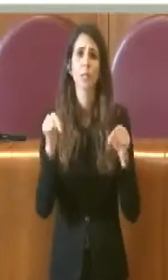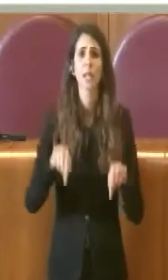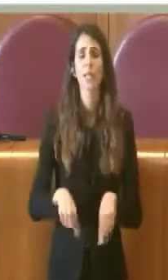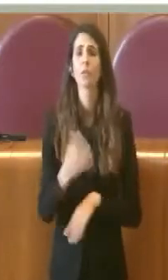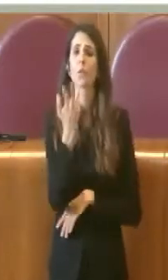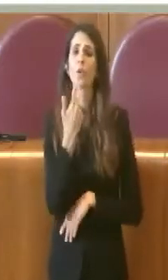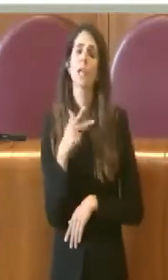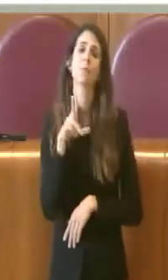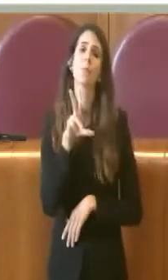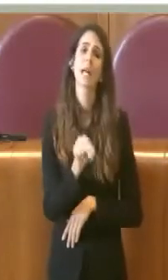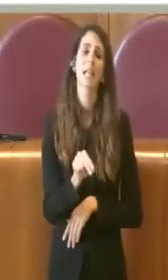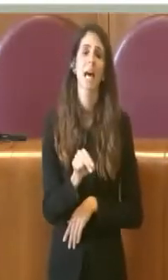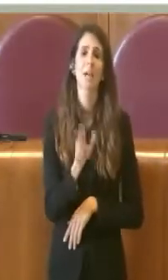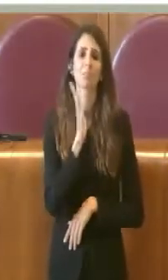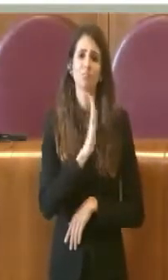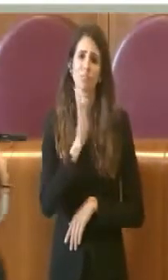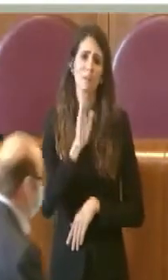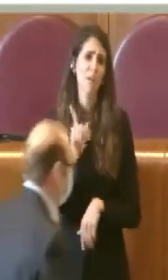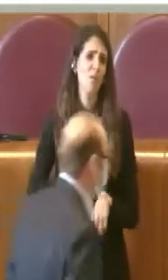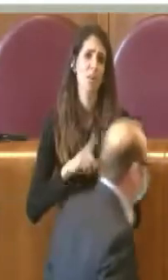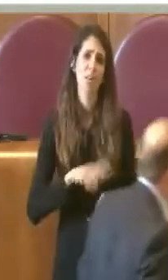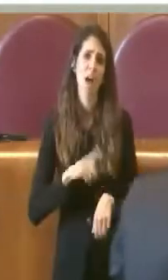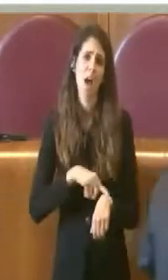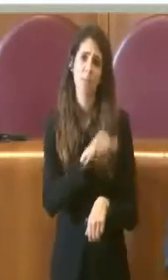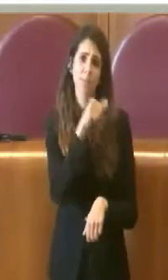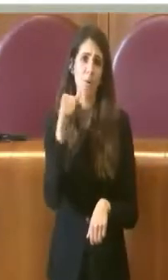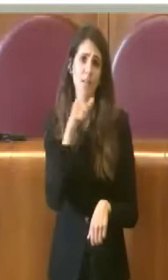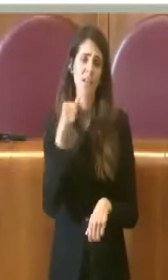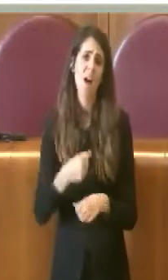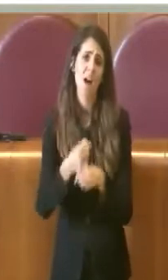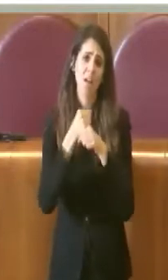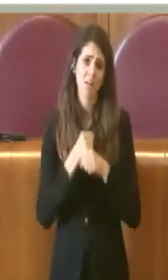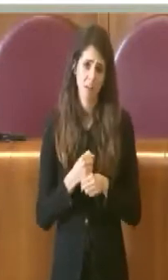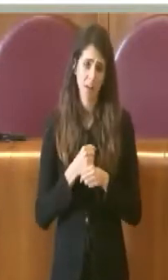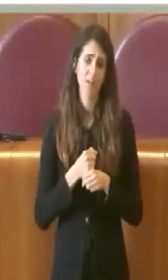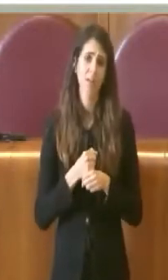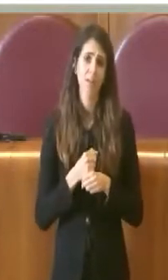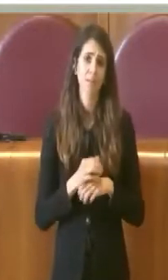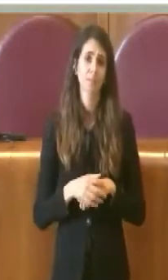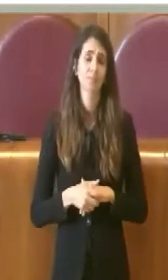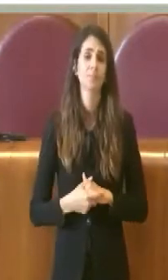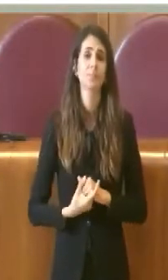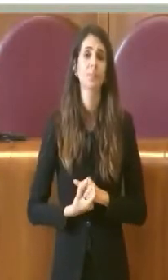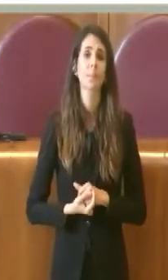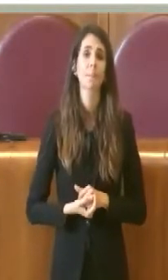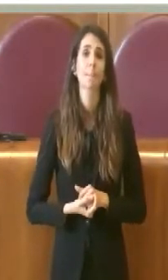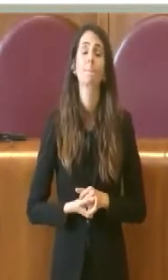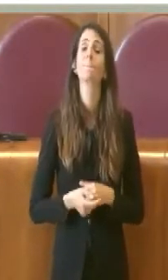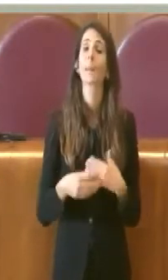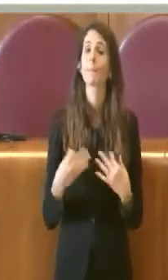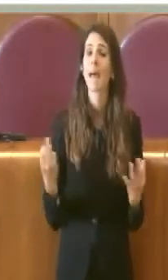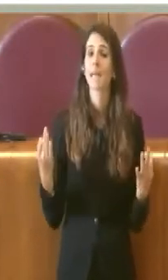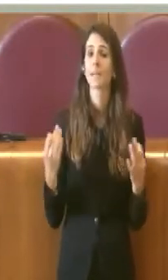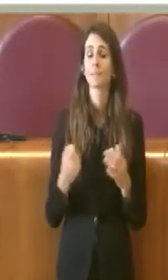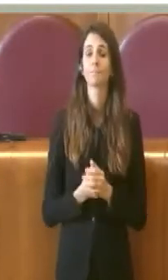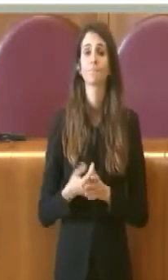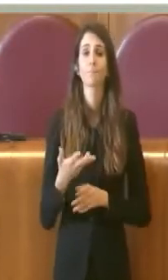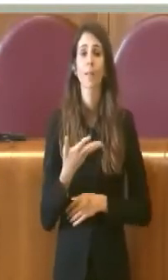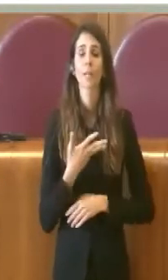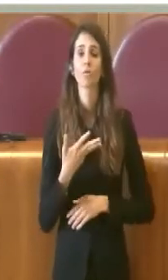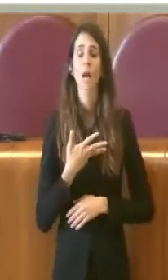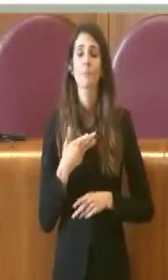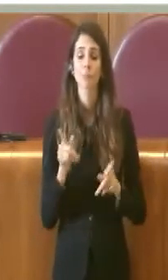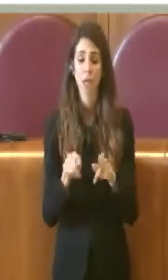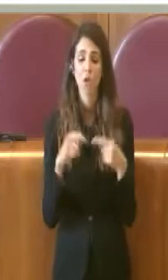la cortesia di lasciare il tempo alla maggioranza di poter dire qualche cosa. Ebbene, c'è un articolo di